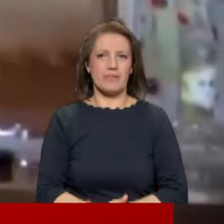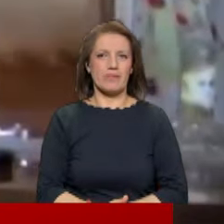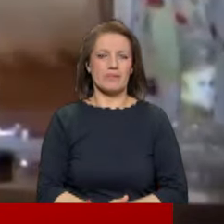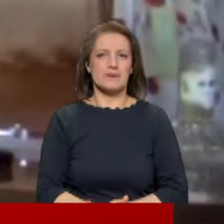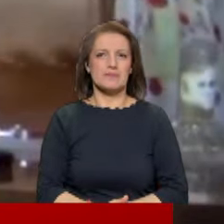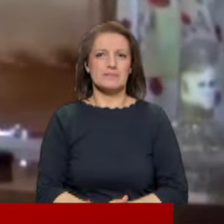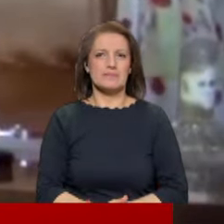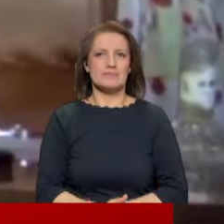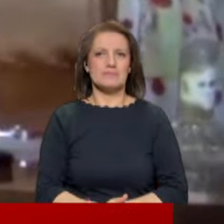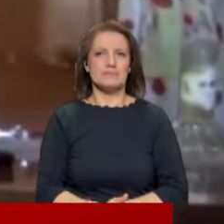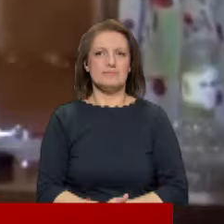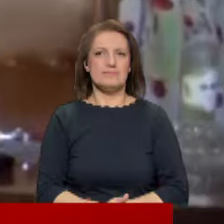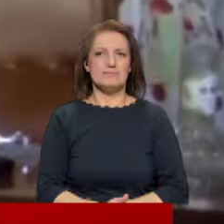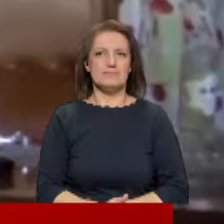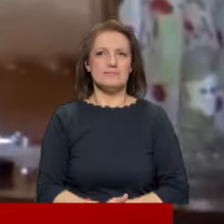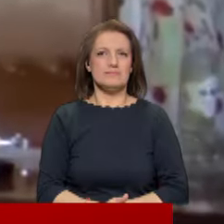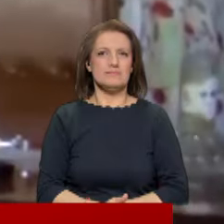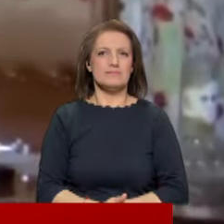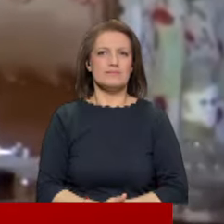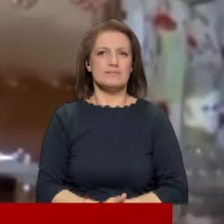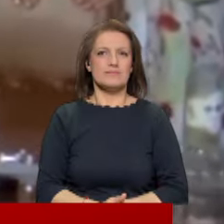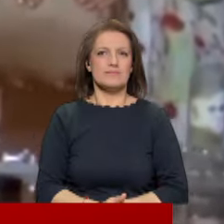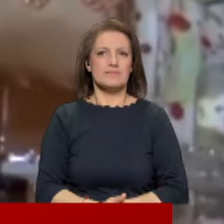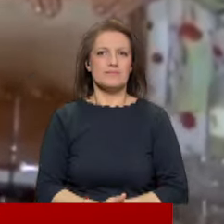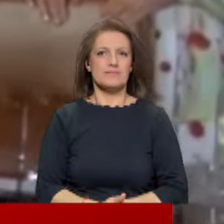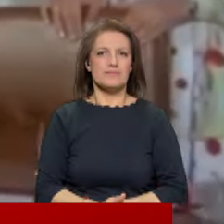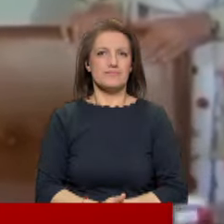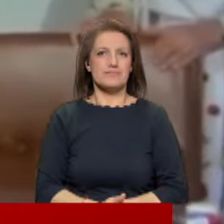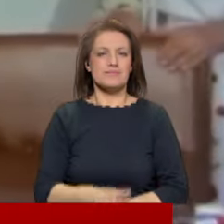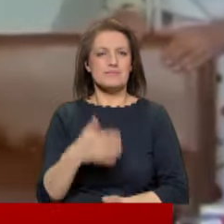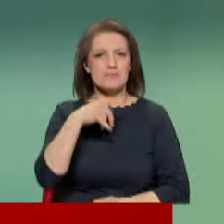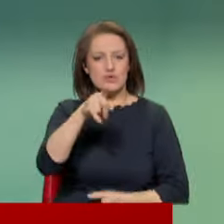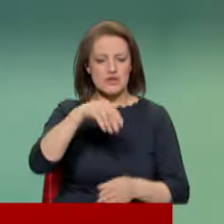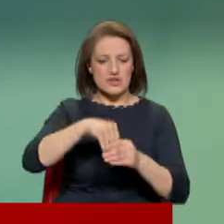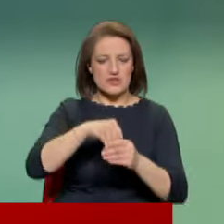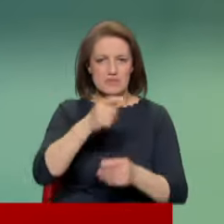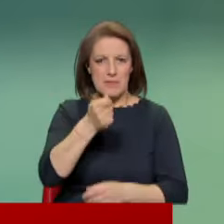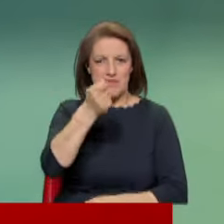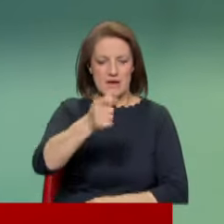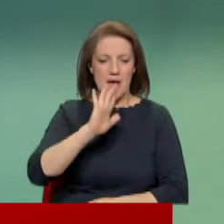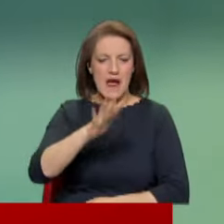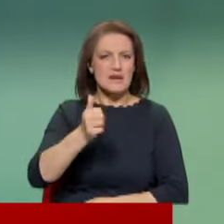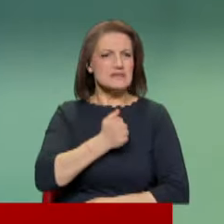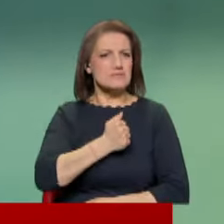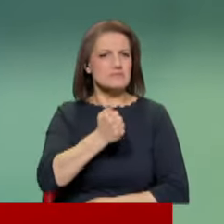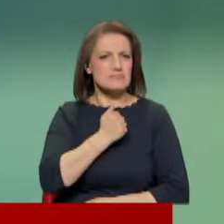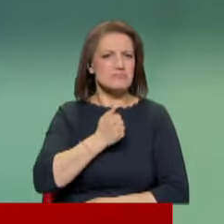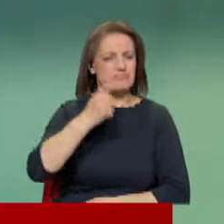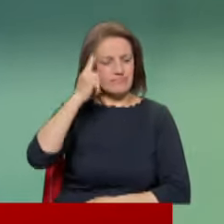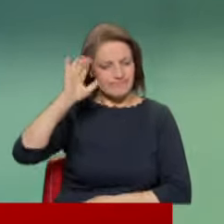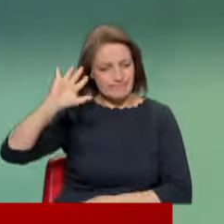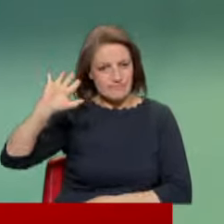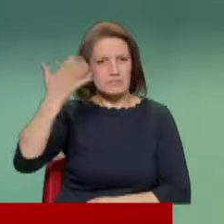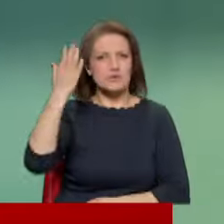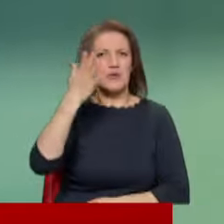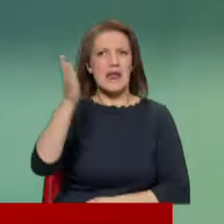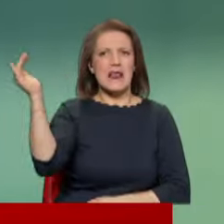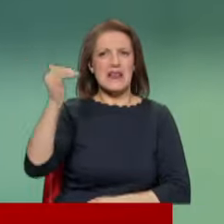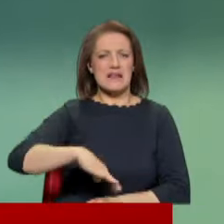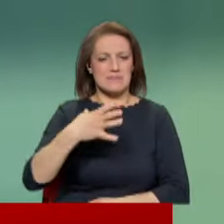kaldın? Öldürecek misin beni lan? Sana bu iş için para veriyorum lan. Her canı sıkılan, her kafası bozulan